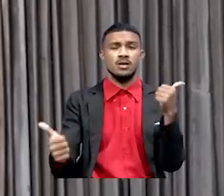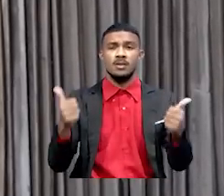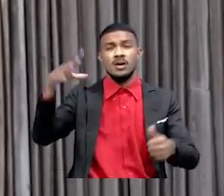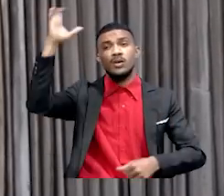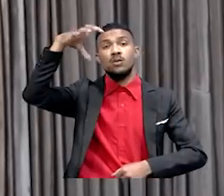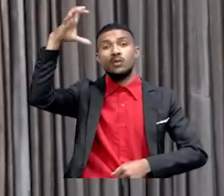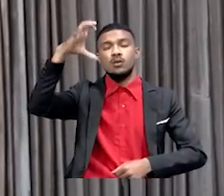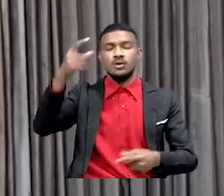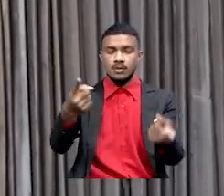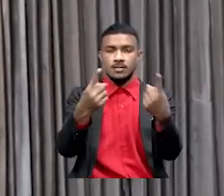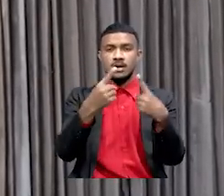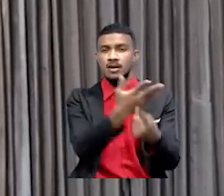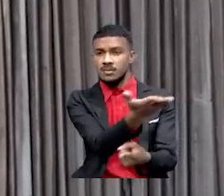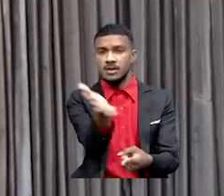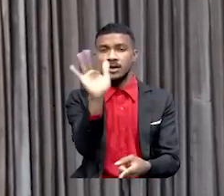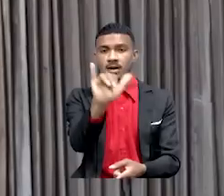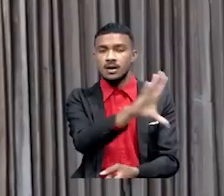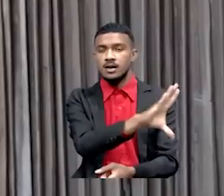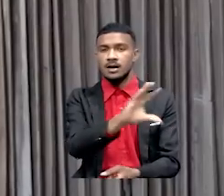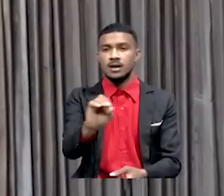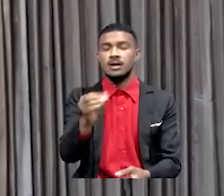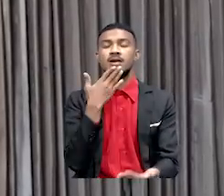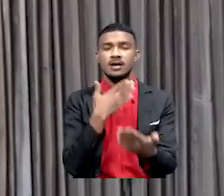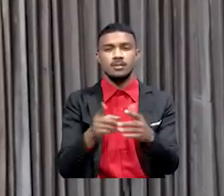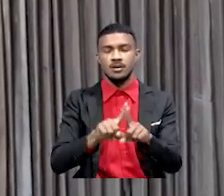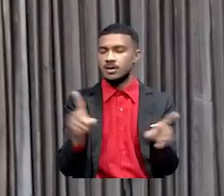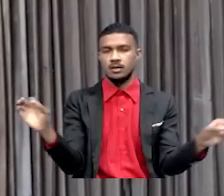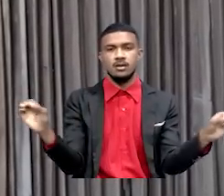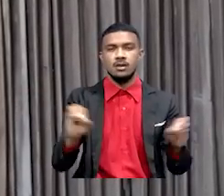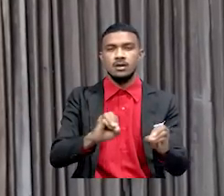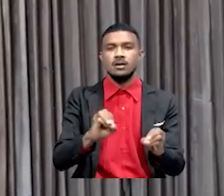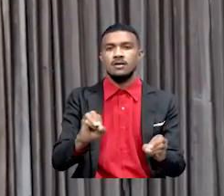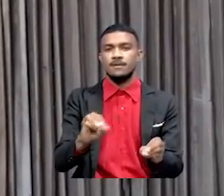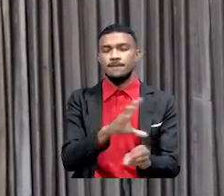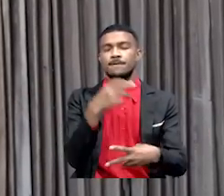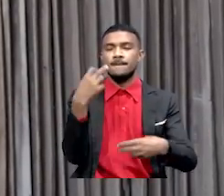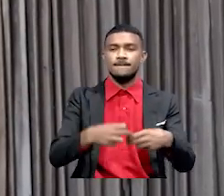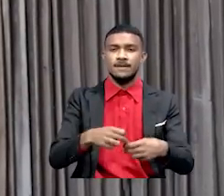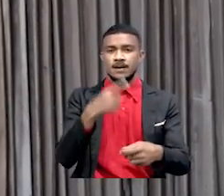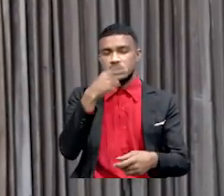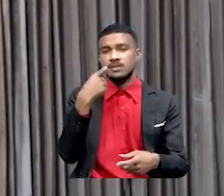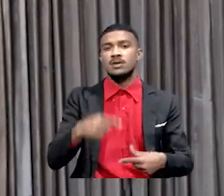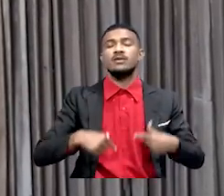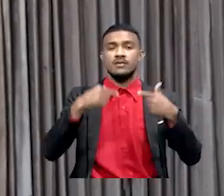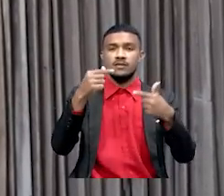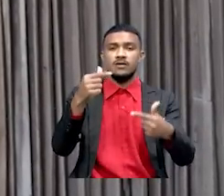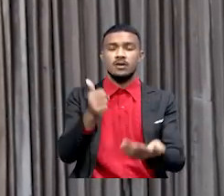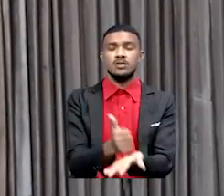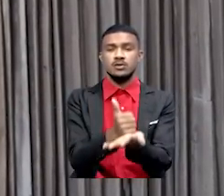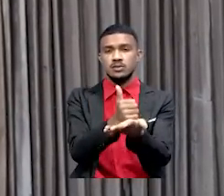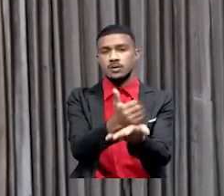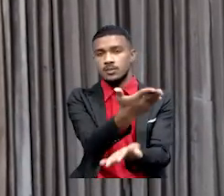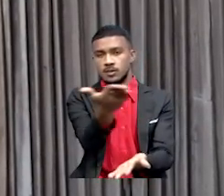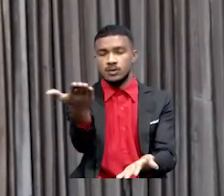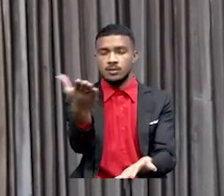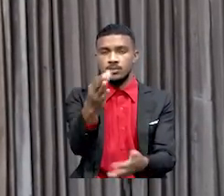maka seo ini hanya hutu dia kelaya kita tu. Saya matu posal pasang ba orang mulus. Tama